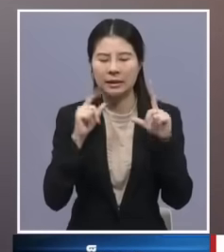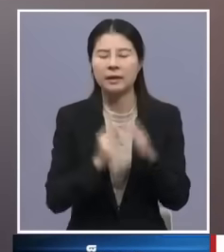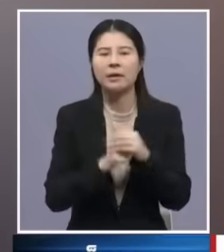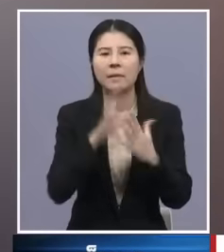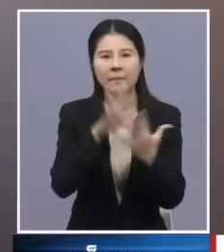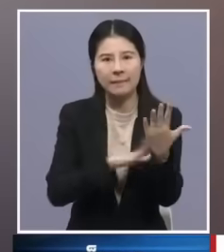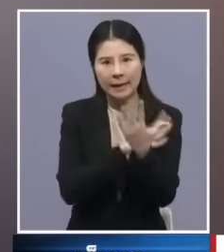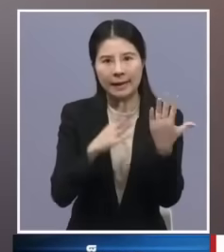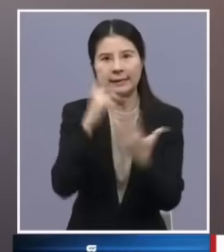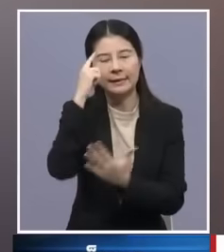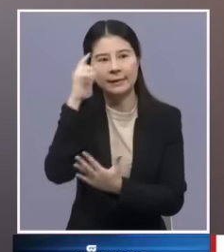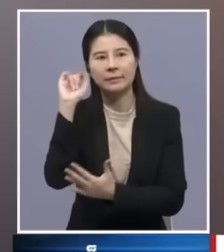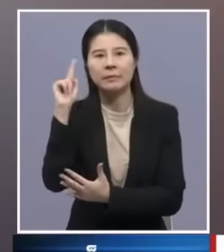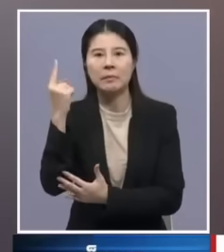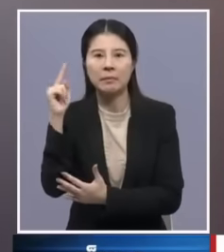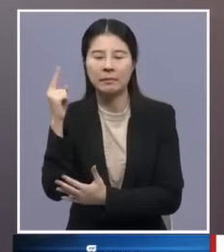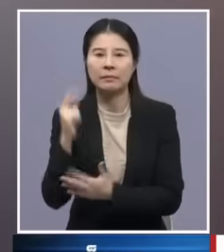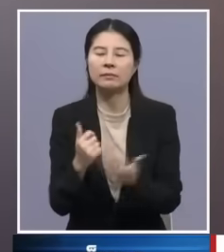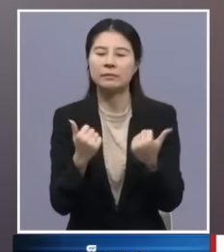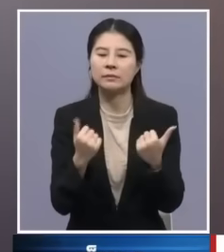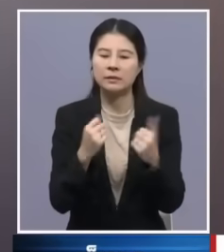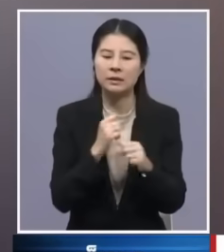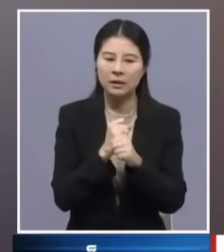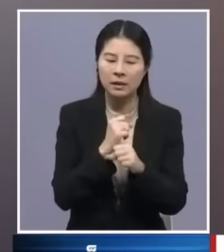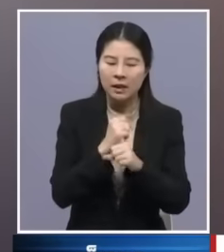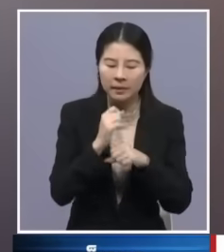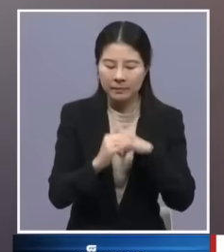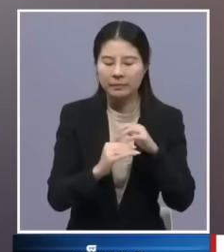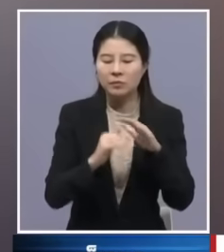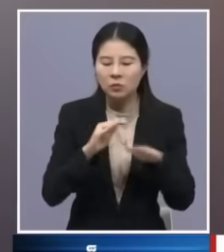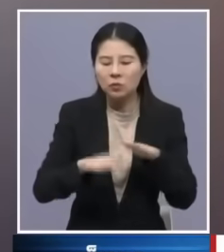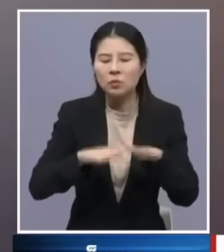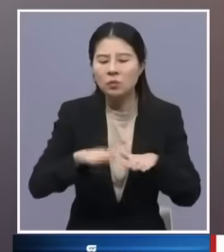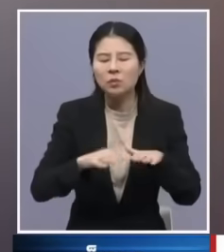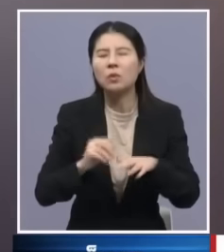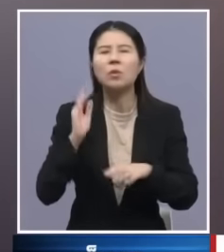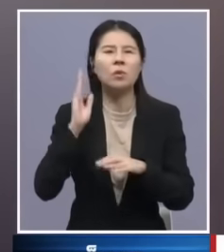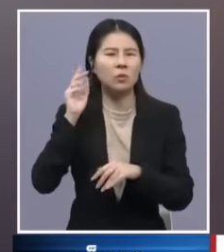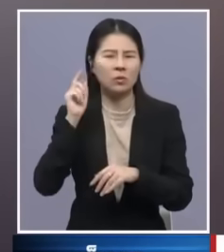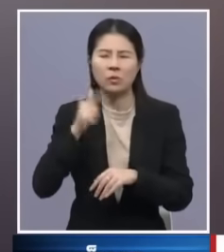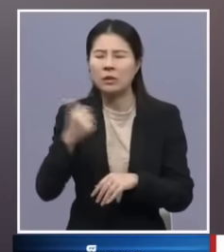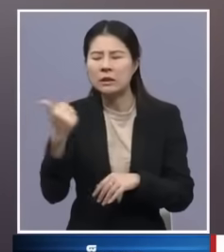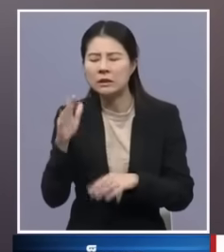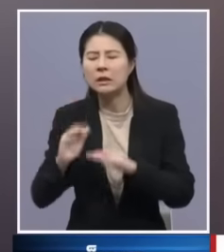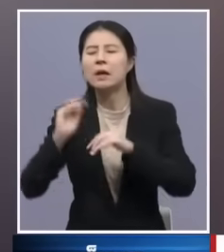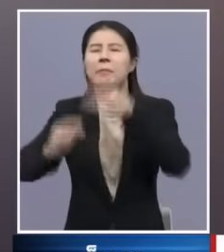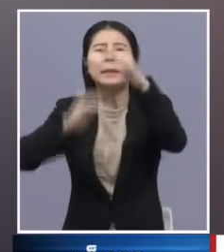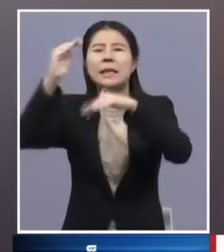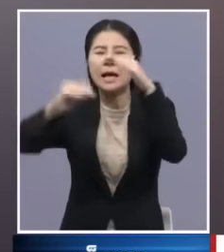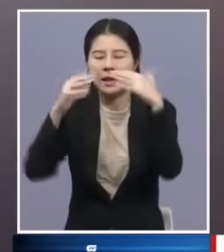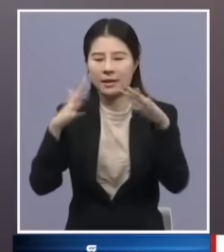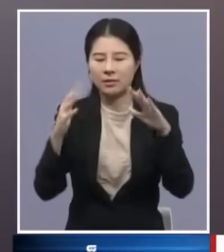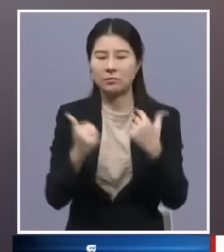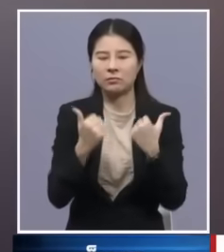ม่ๆเราจะไม่ยอมย่ำอยู่กับที่ในขณะที่คนอื่นเขากำลังก้าวกระโดดไปข้างหน้าดียังคงเชื่อมั่นใน